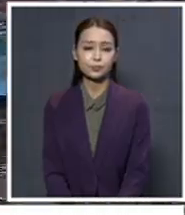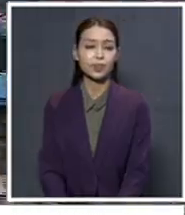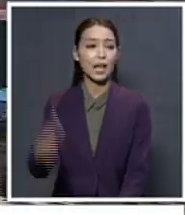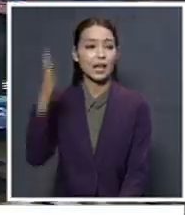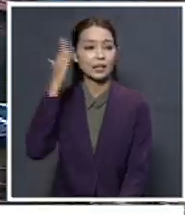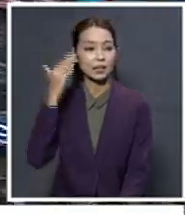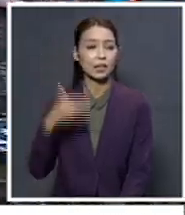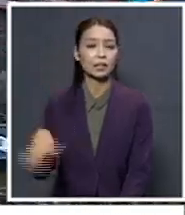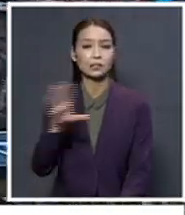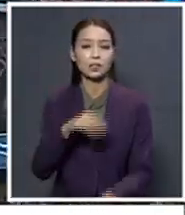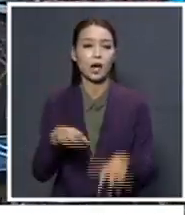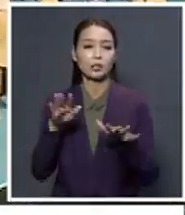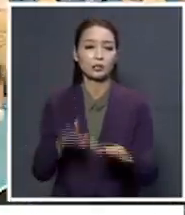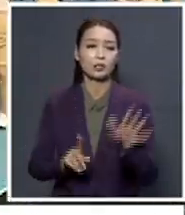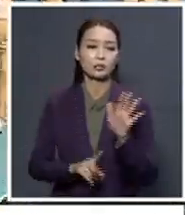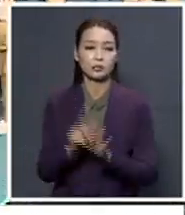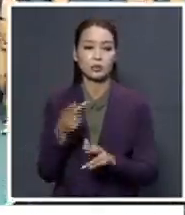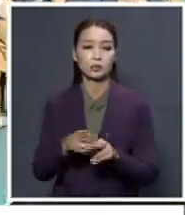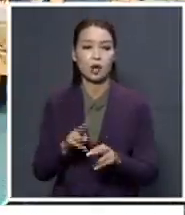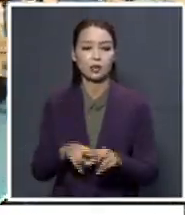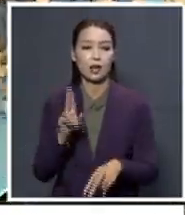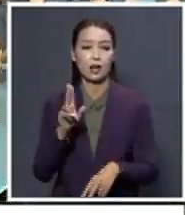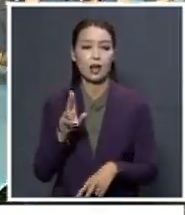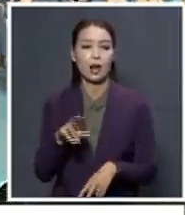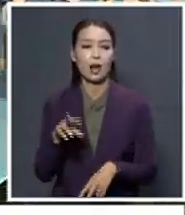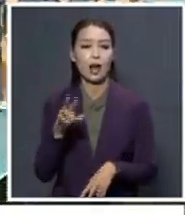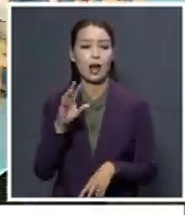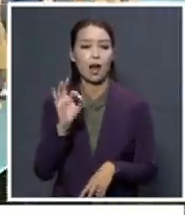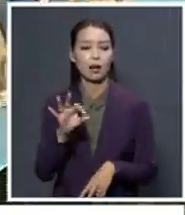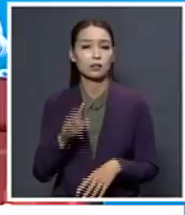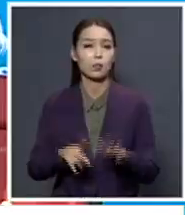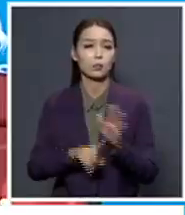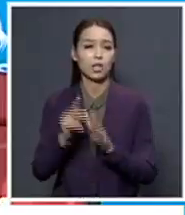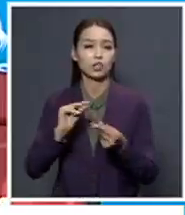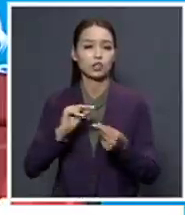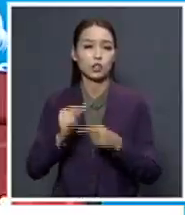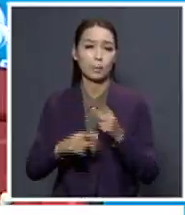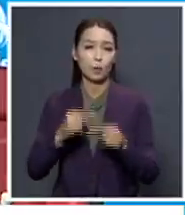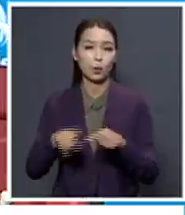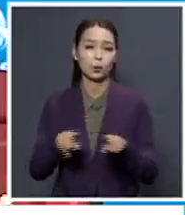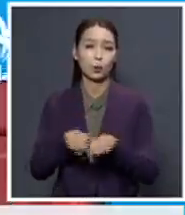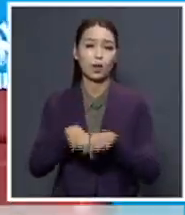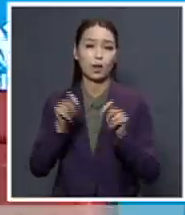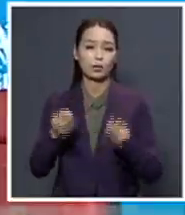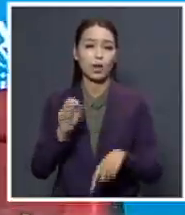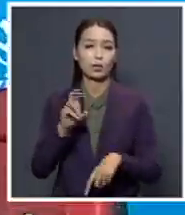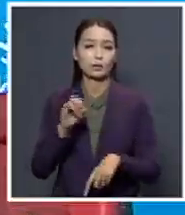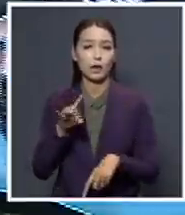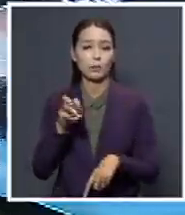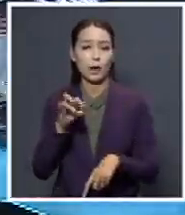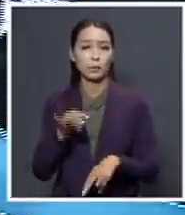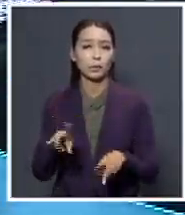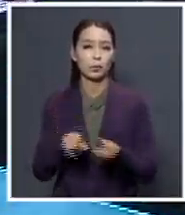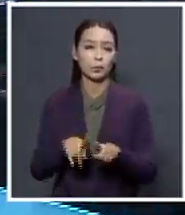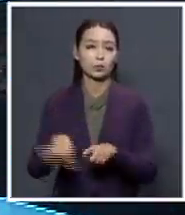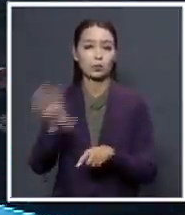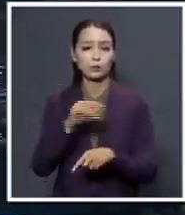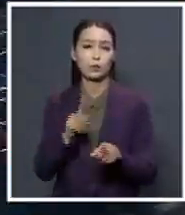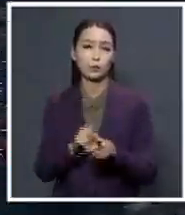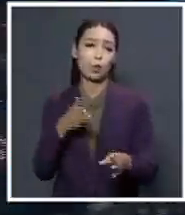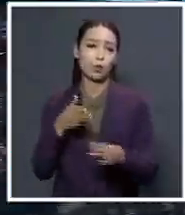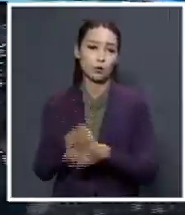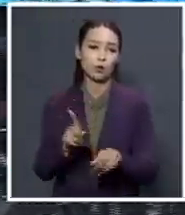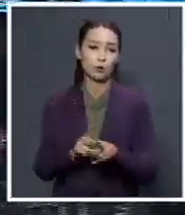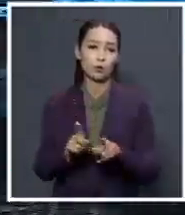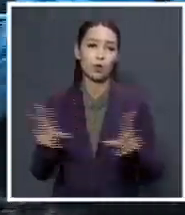Татарстанда басталған WorldSkills Қазан 2019 чемпионатының ашылуына да қатысқан Асқар Мамин еліміздің ұлттық құрамасымен кездесіп, оларға